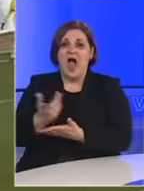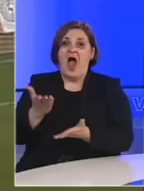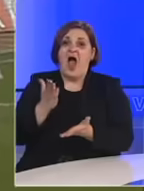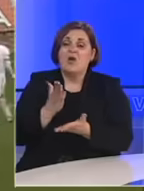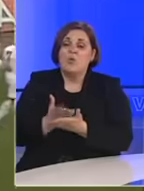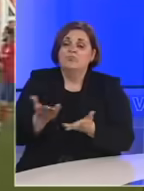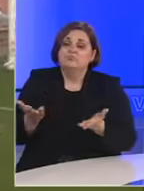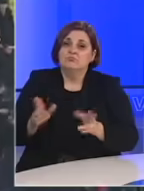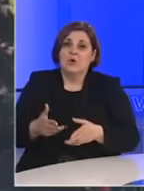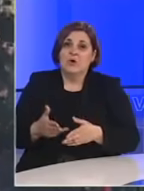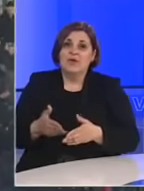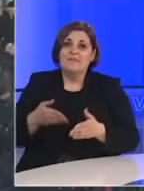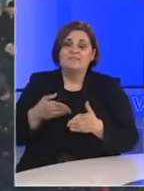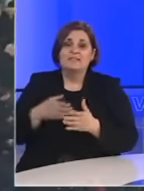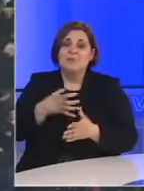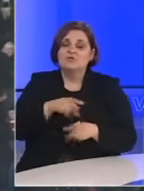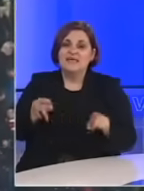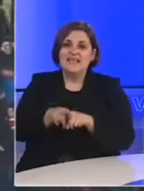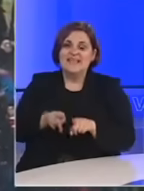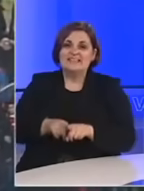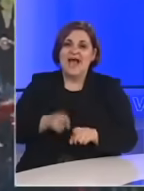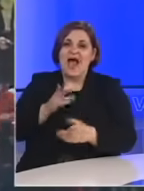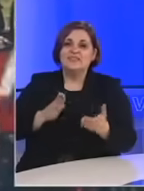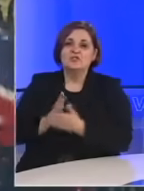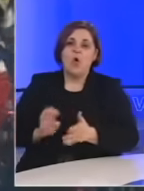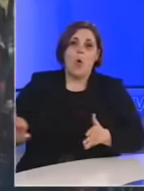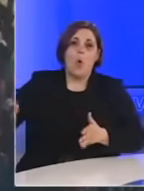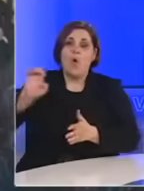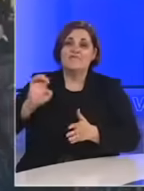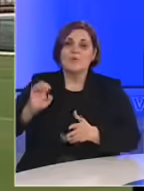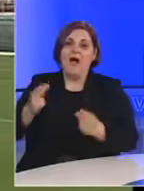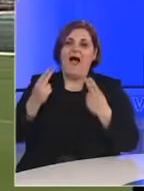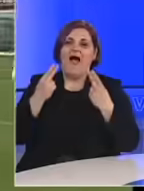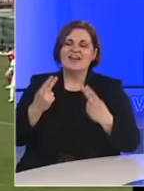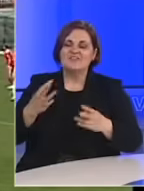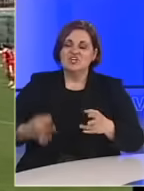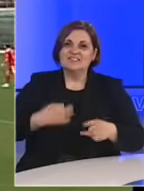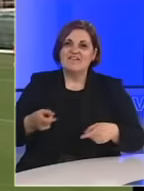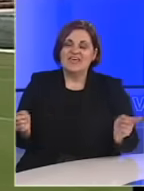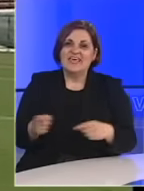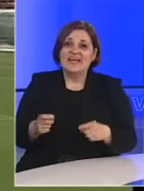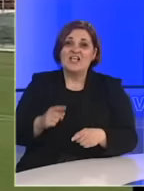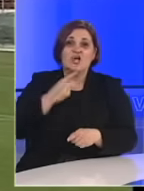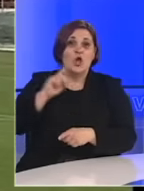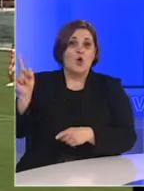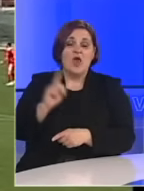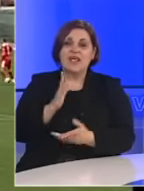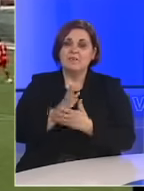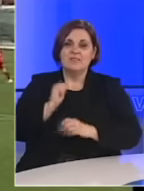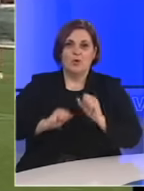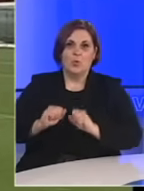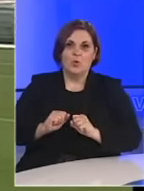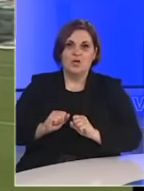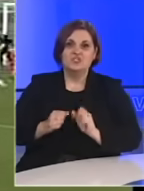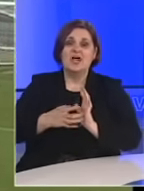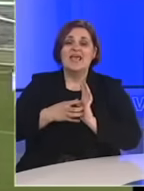bude ikako moguće. Cilj borca ostaje isti, a to je izlazak u Europu, ali najvažnije je iznad svega zdravlje igrača koje nikako ne smije biti ugroženo.